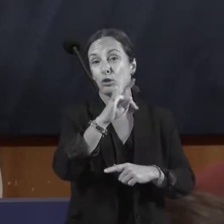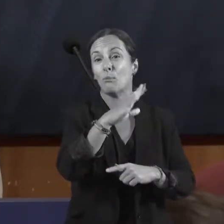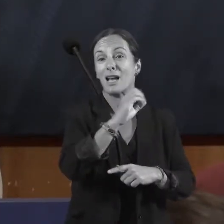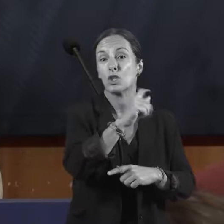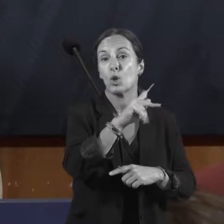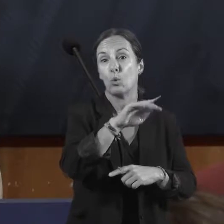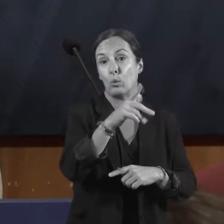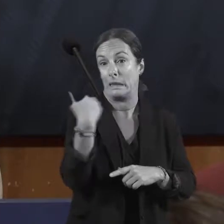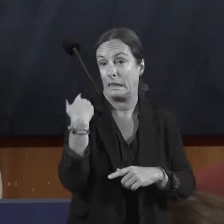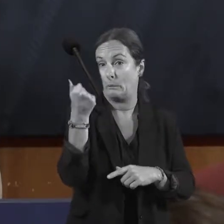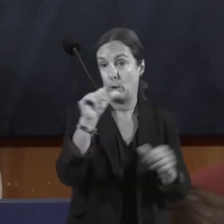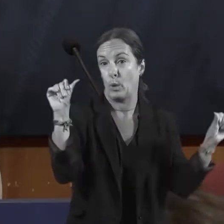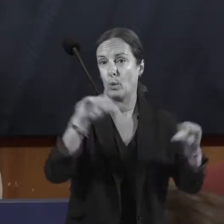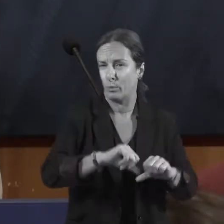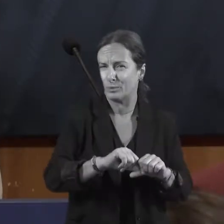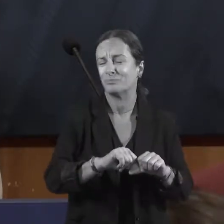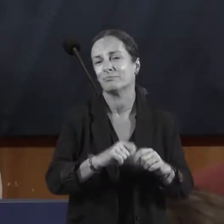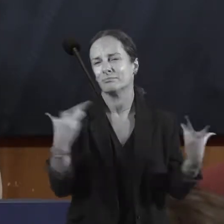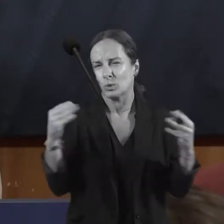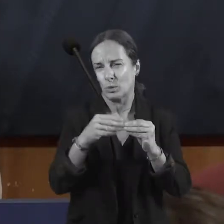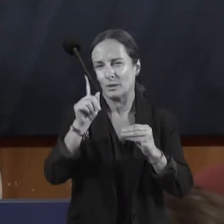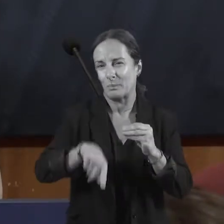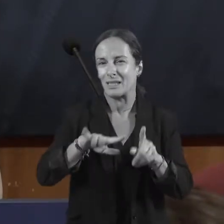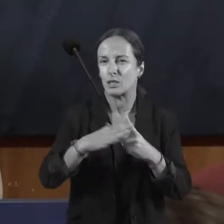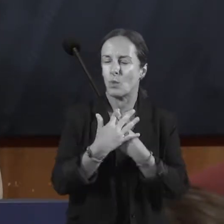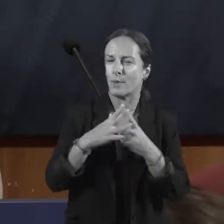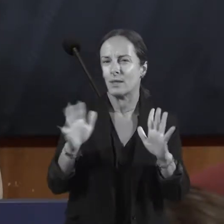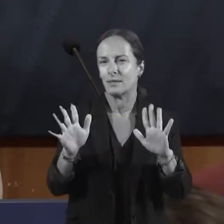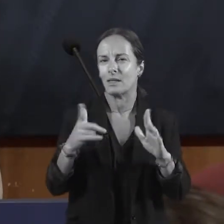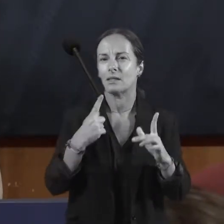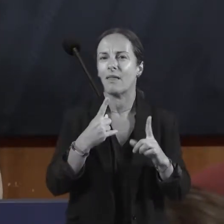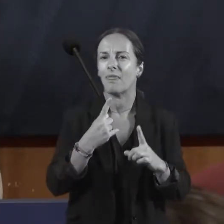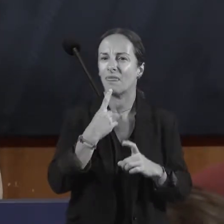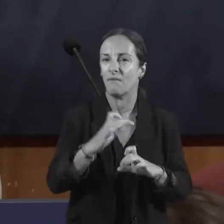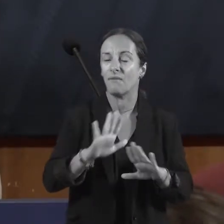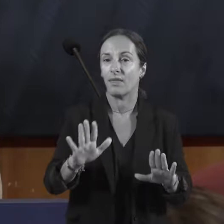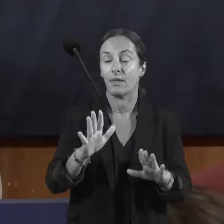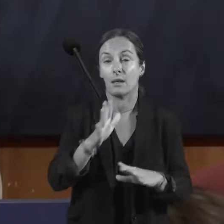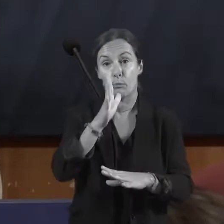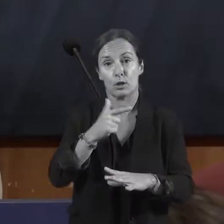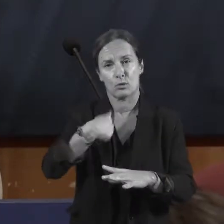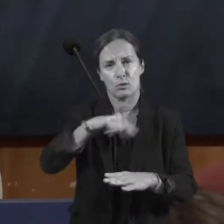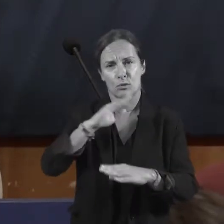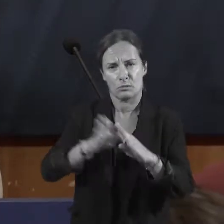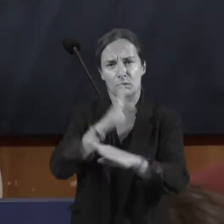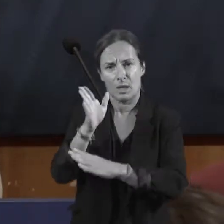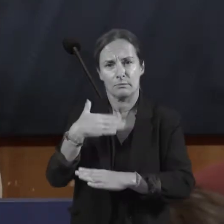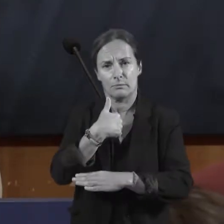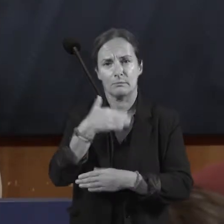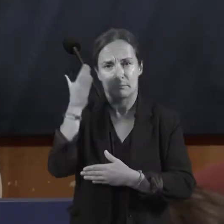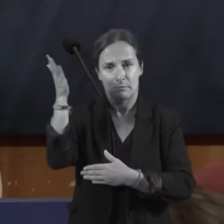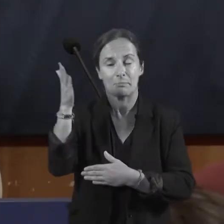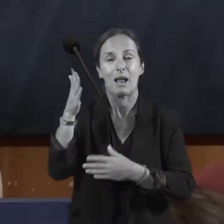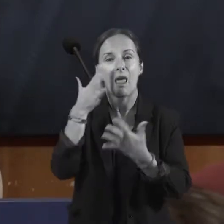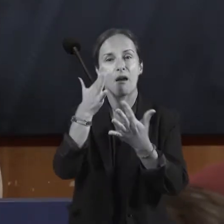és important, no?, l'actuació promocional que poden fer la fira de Londres, però que també vull recordar que ja han fet, no?, ja han dissenyat, ja han anunciat, ja han